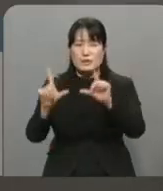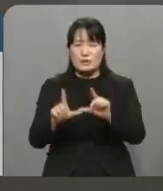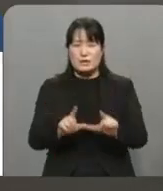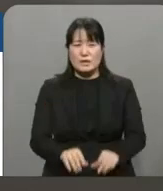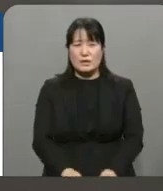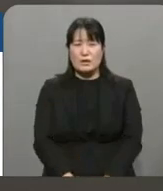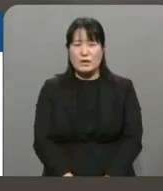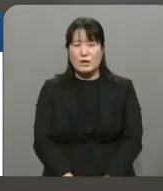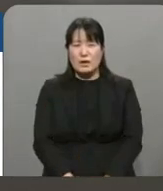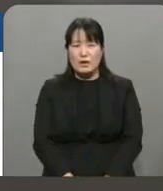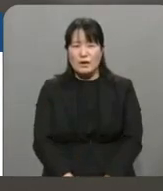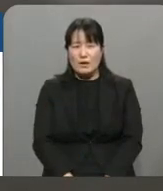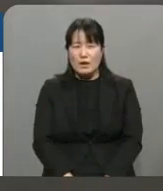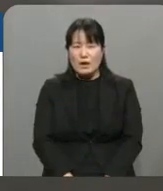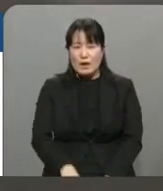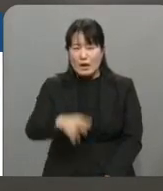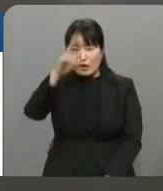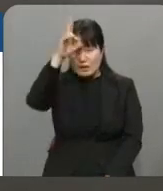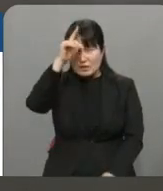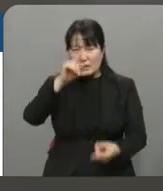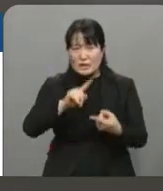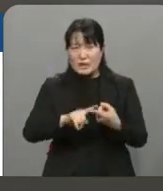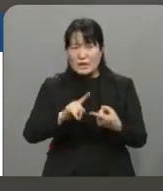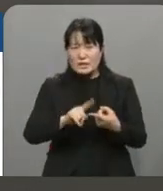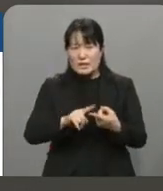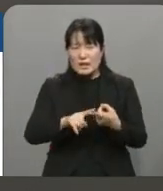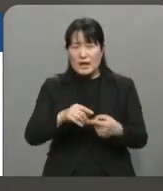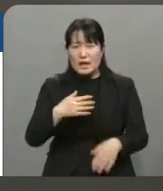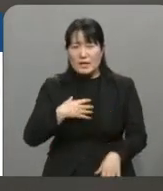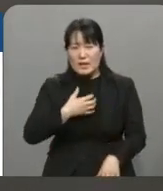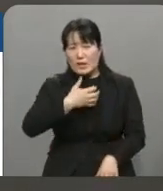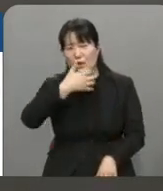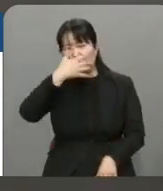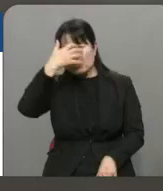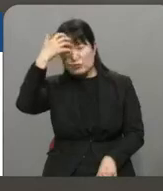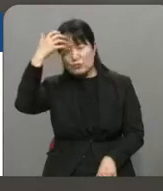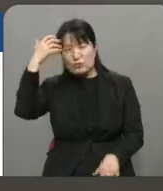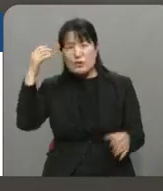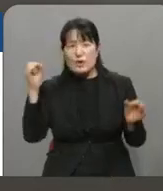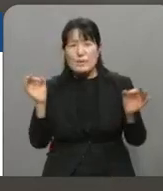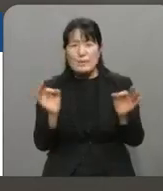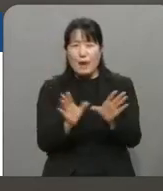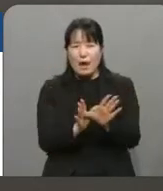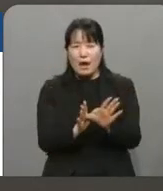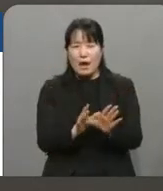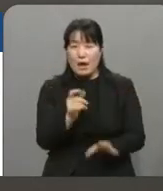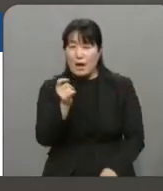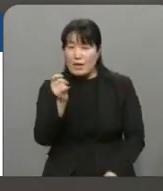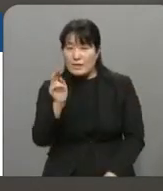환상, 뭐 내가 수사를 할 수 있구나, TV에서 나와서 경찰 제복도 있고 이런 환상, 순찰차 타고